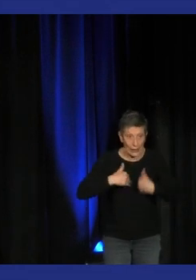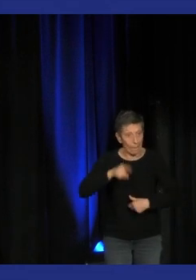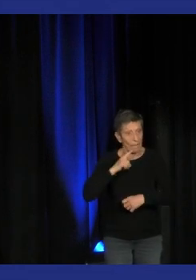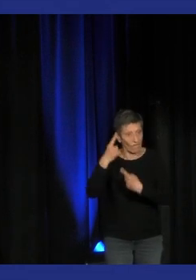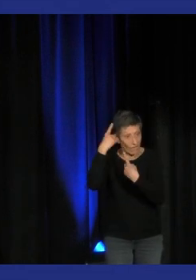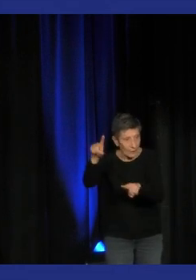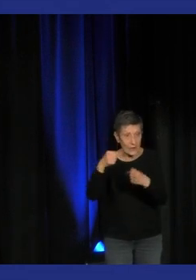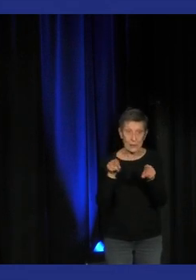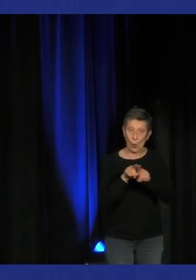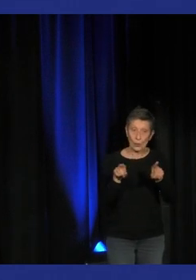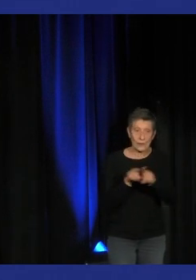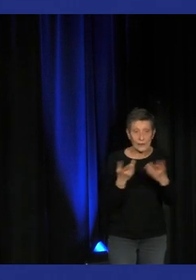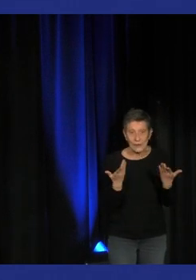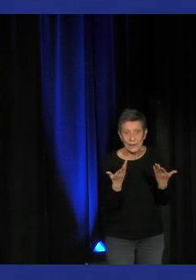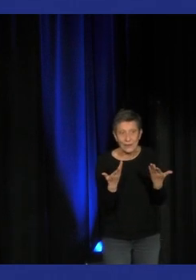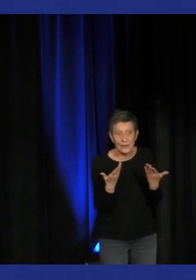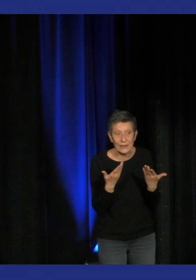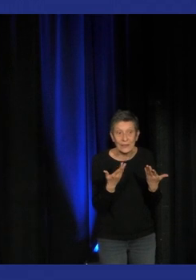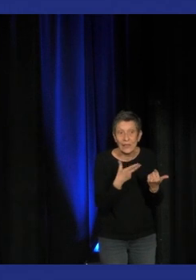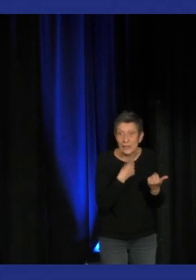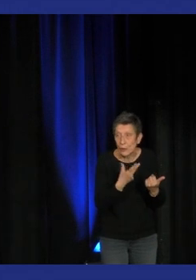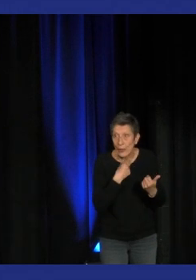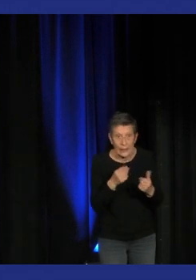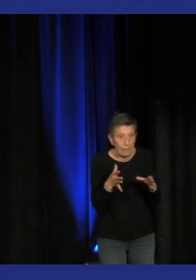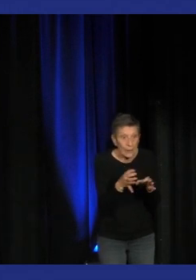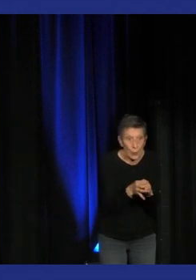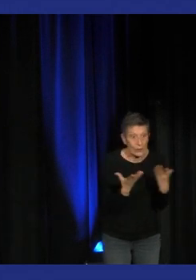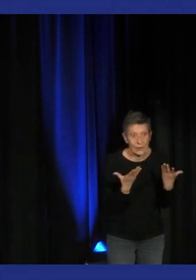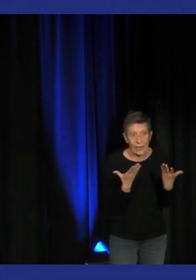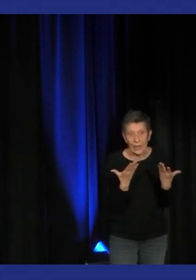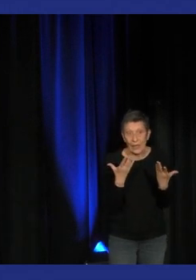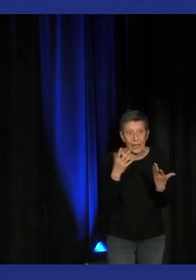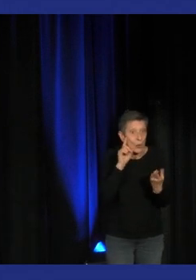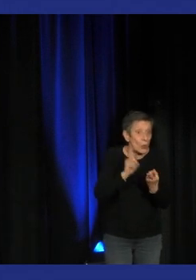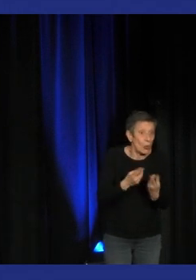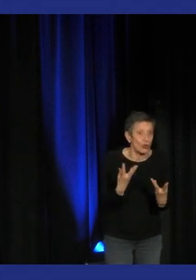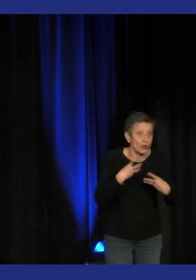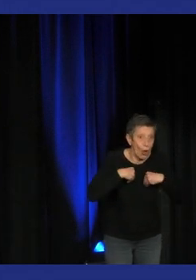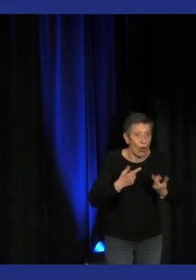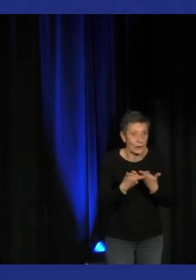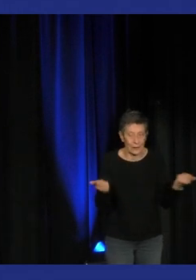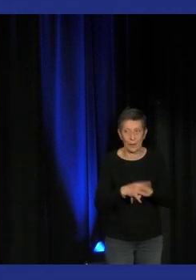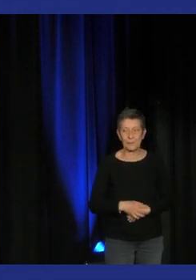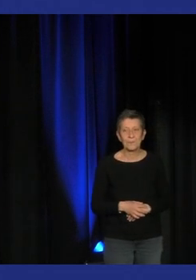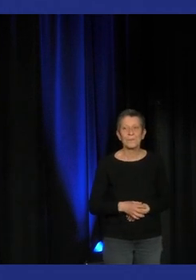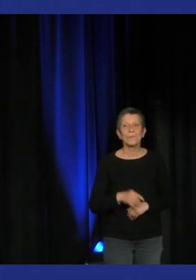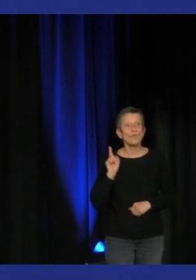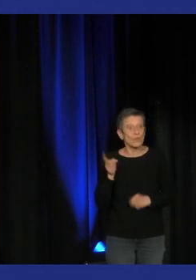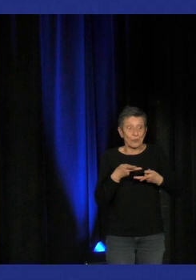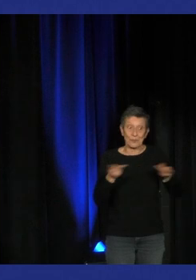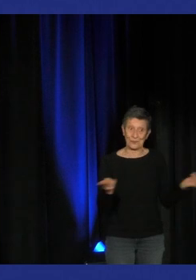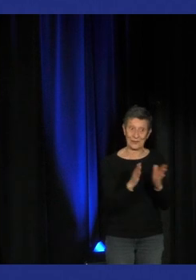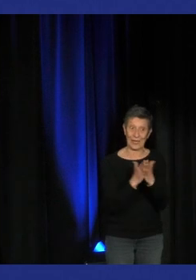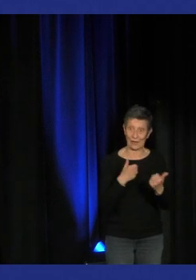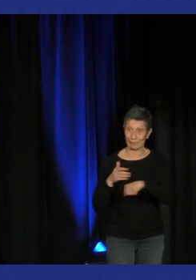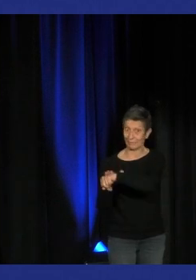les sexualités minorisées et des questionnements liés au genre de manière plus large. Vous avez publié un ouvrage que je recommande chaleureusement